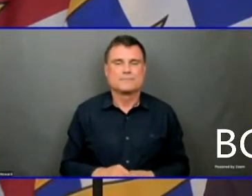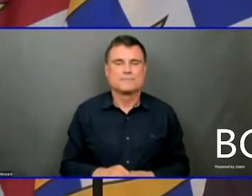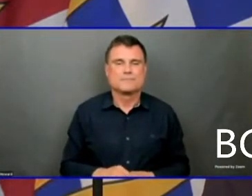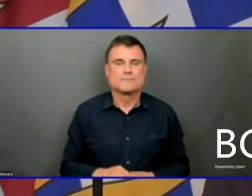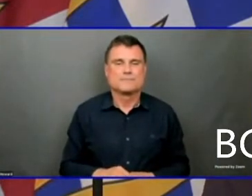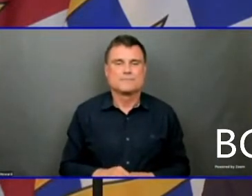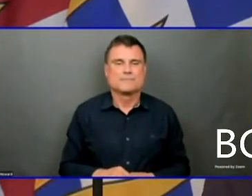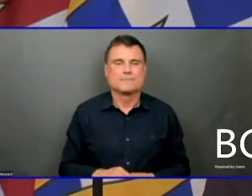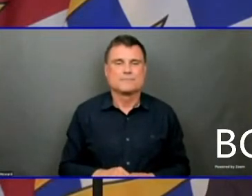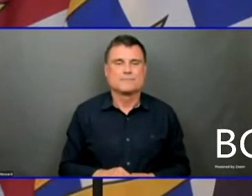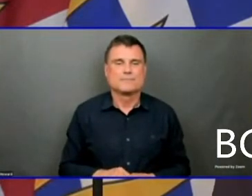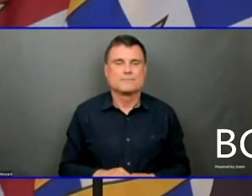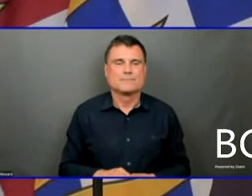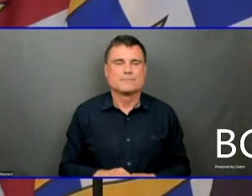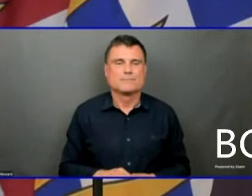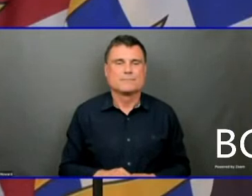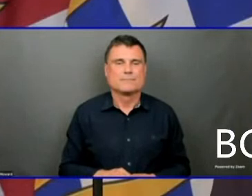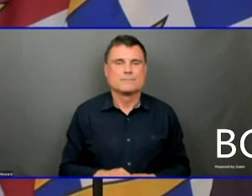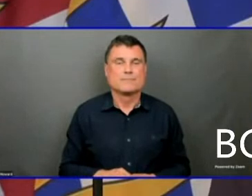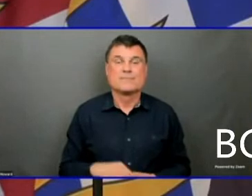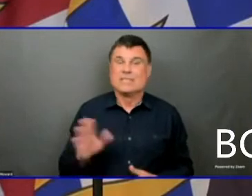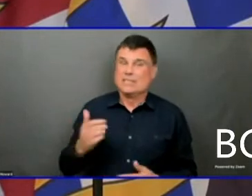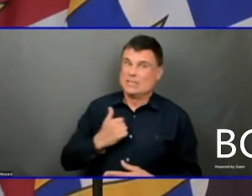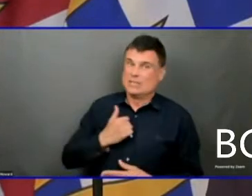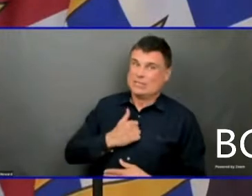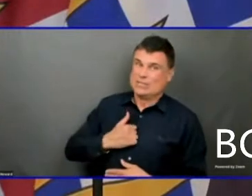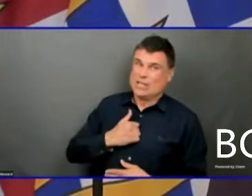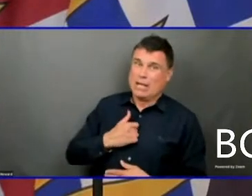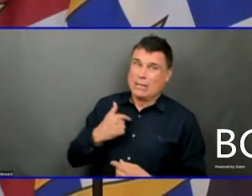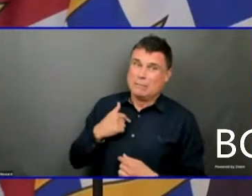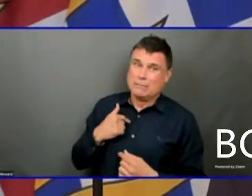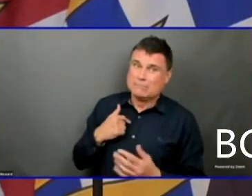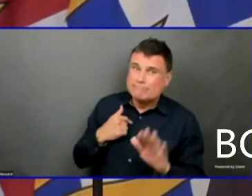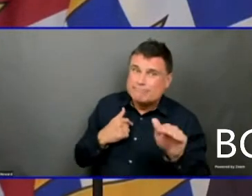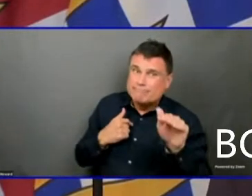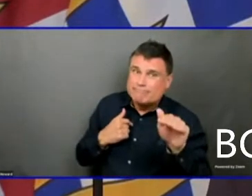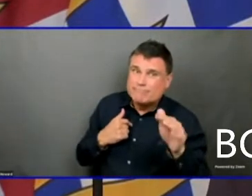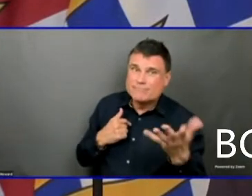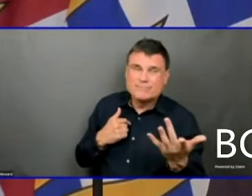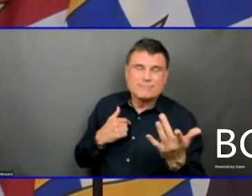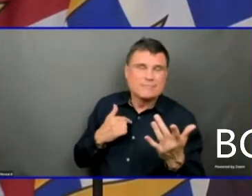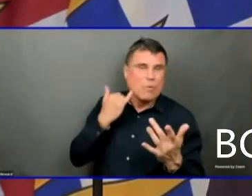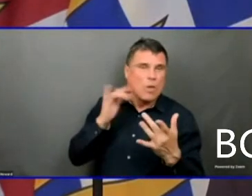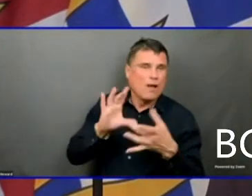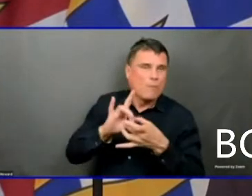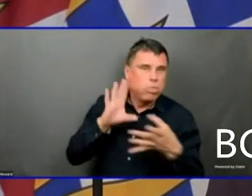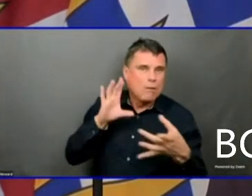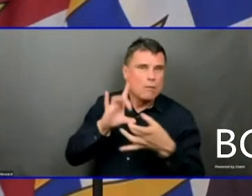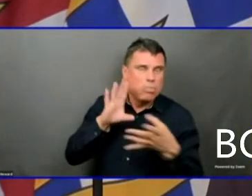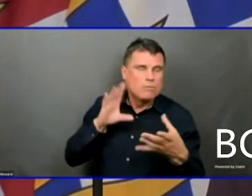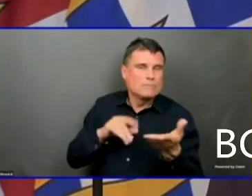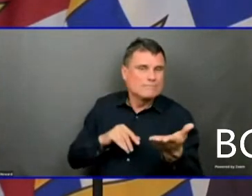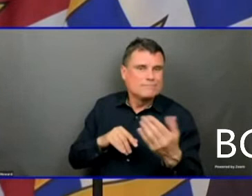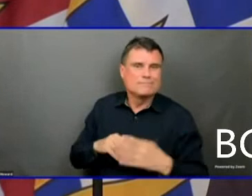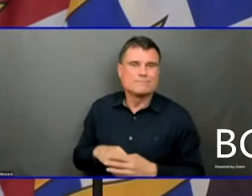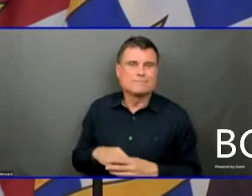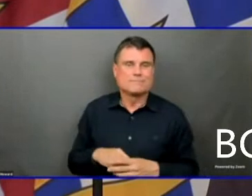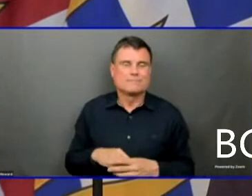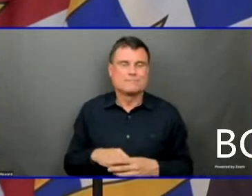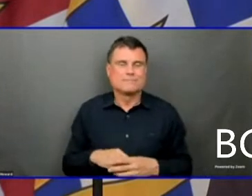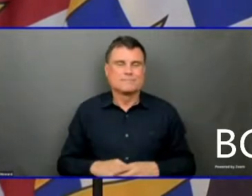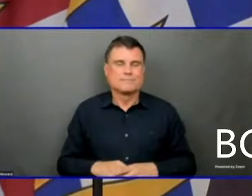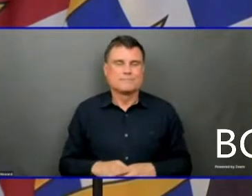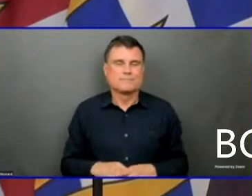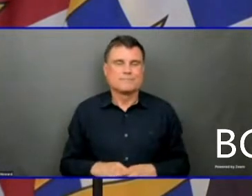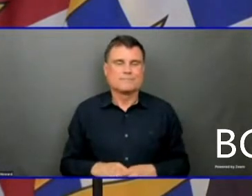Sorry, Lisa. Are you there? 这个记者打电话进来，其实是 I believe you're on hold, Lisa, so we're going to go to